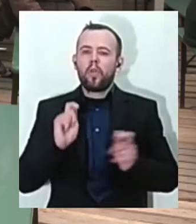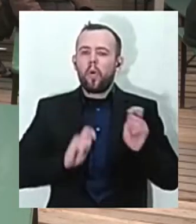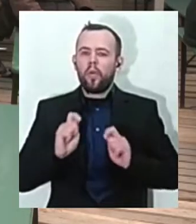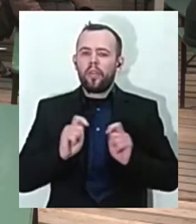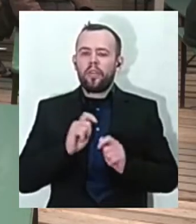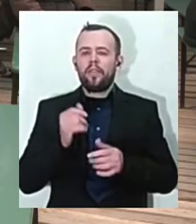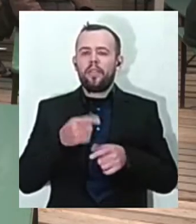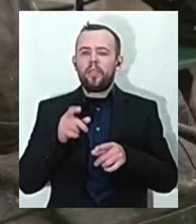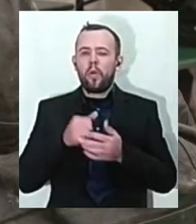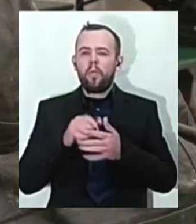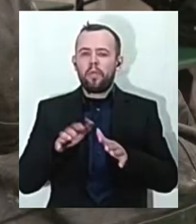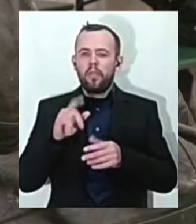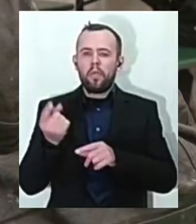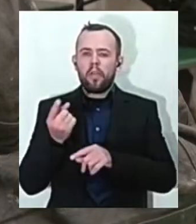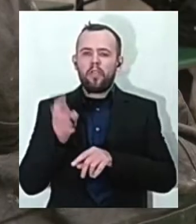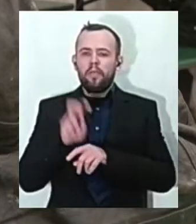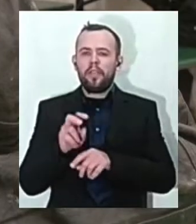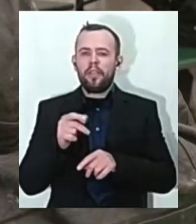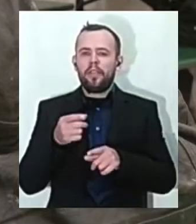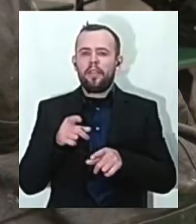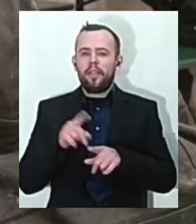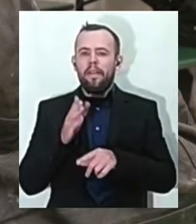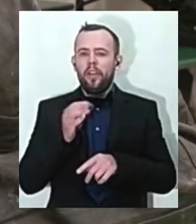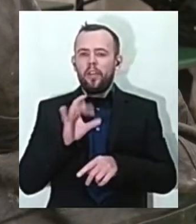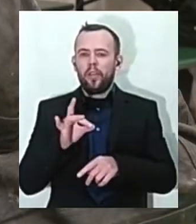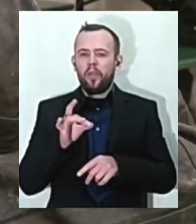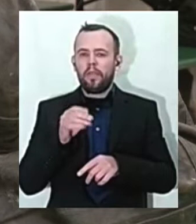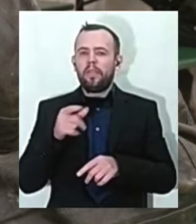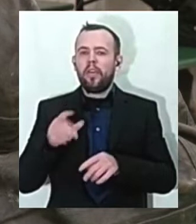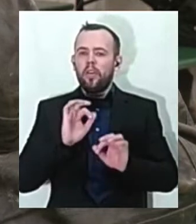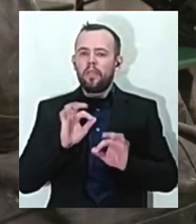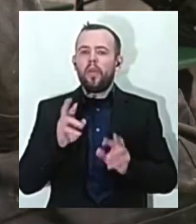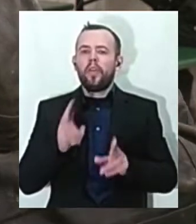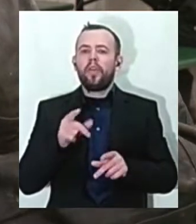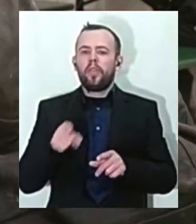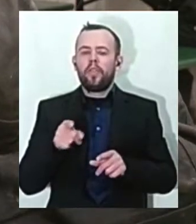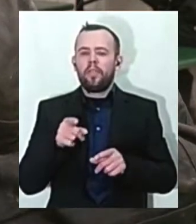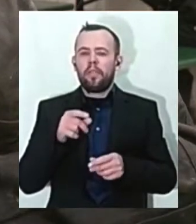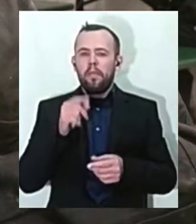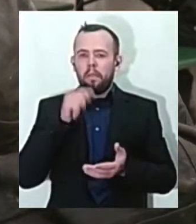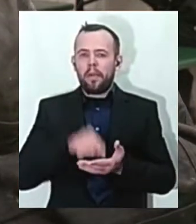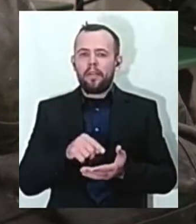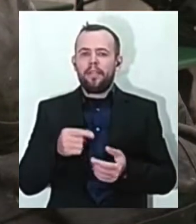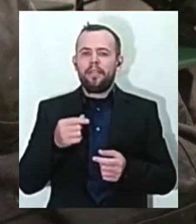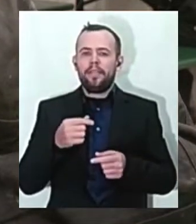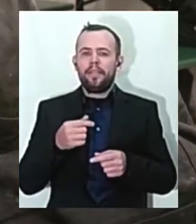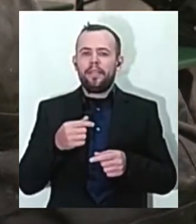обігріву вперше прийшов безпритульний Віктор Криничний. Він розповів, як тут опинився. Поліція визвала.